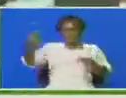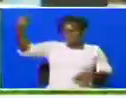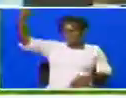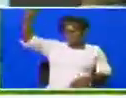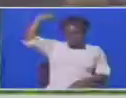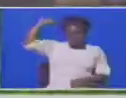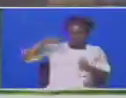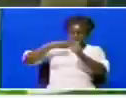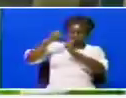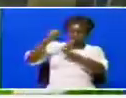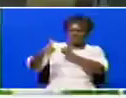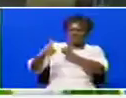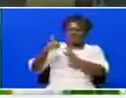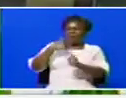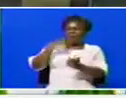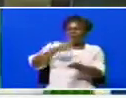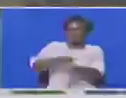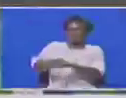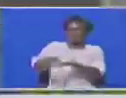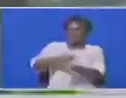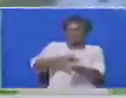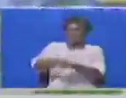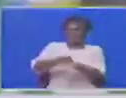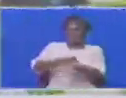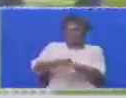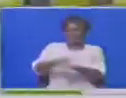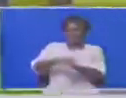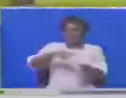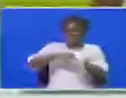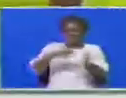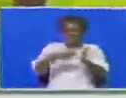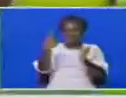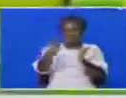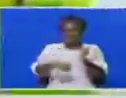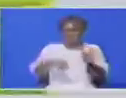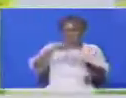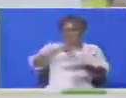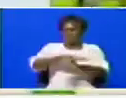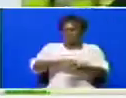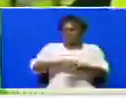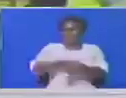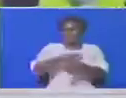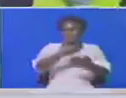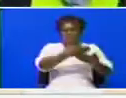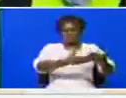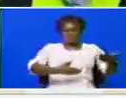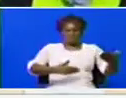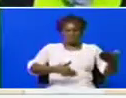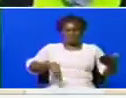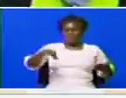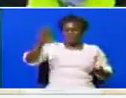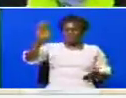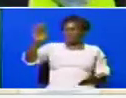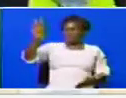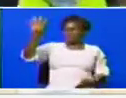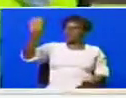kabisa kuna mtambo wa kupiga chapa, na hali ilivyo ni kwamba watapokea fomu hizi 34 a na